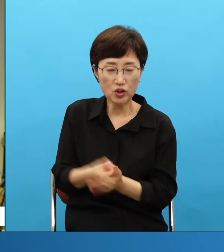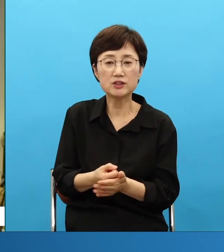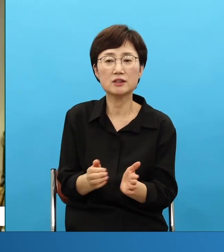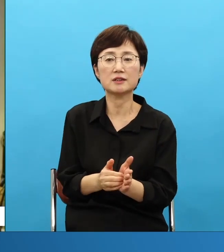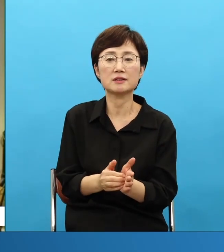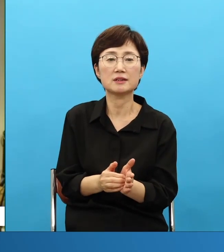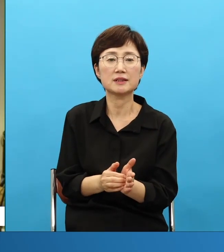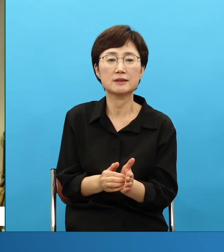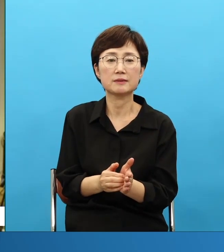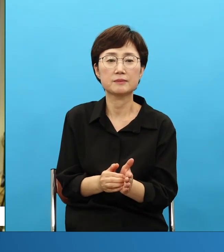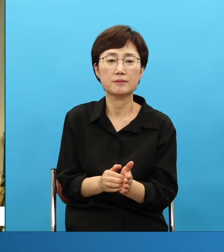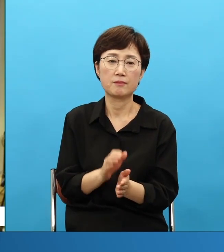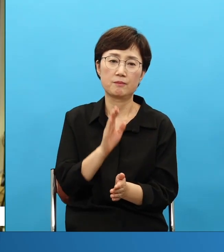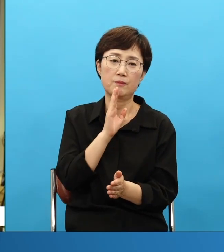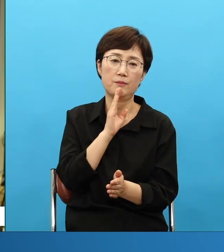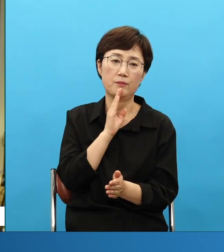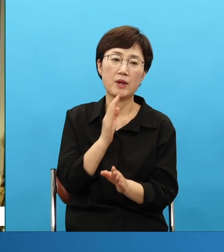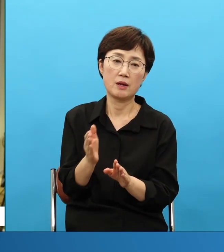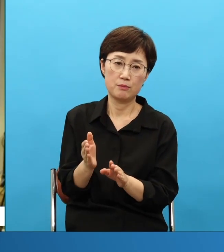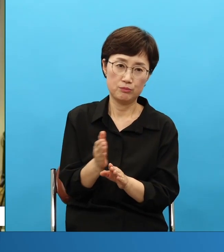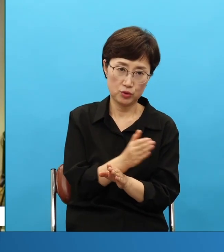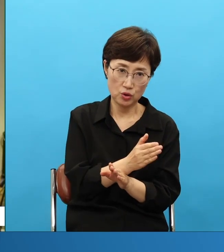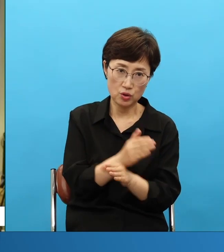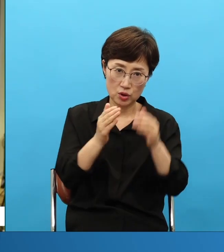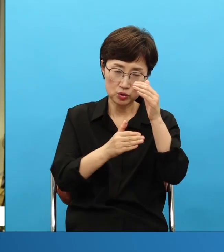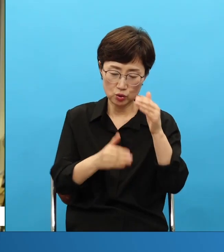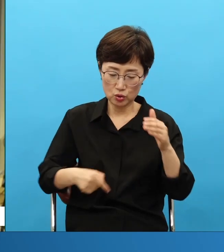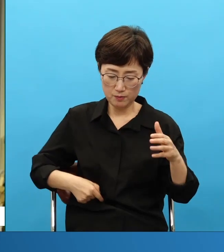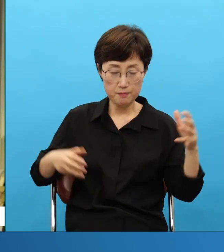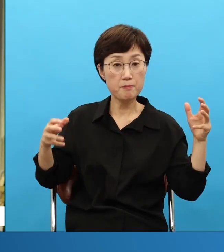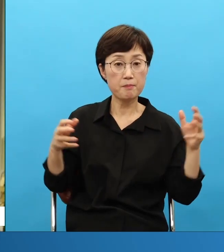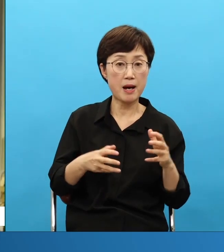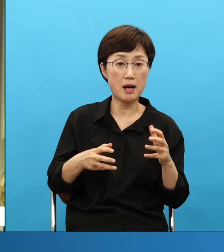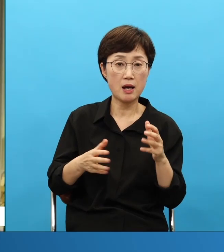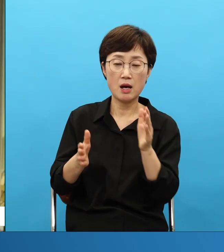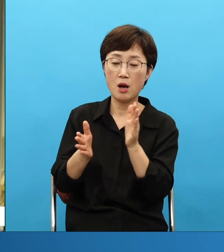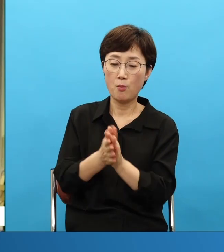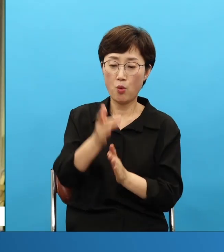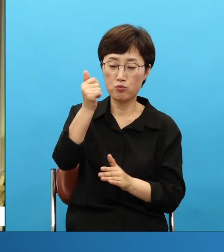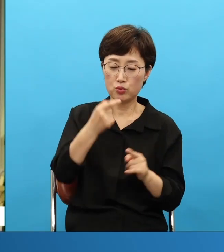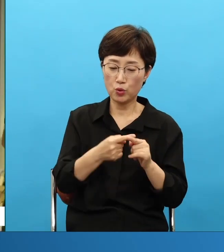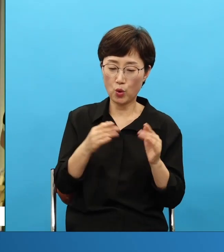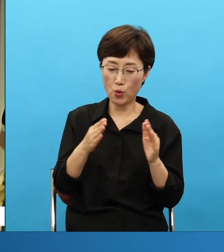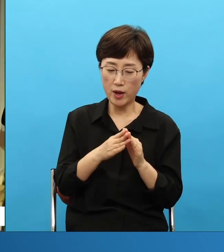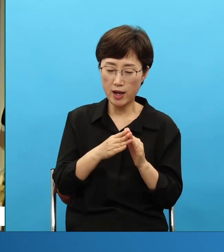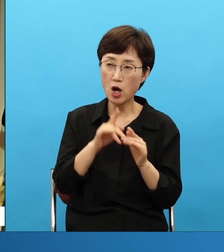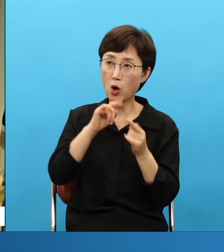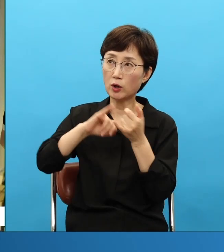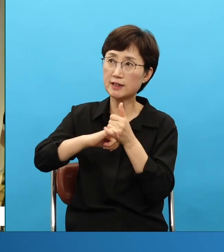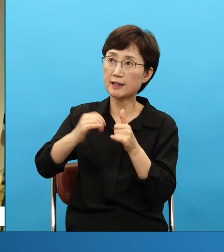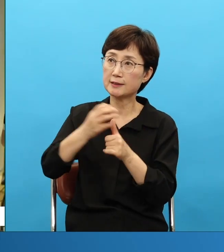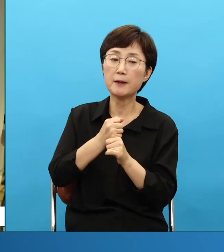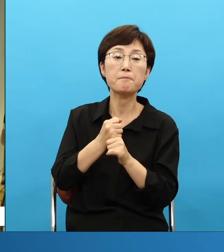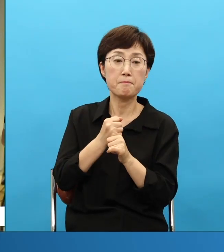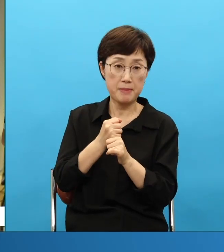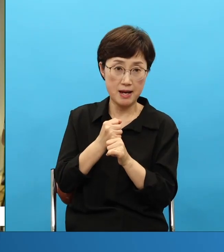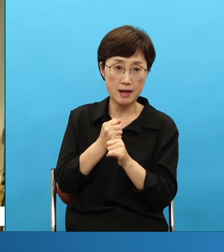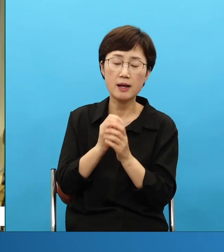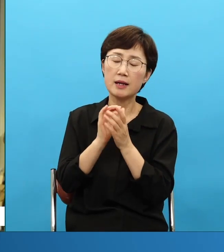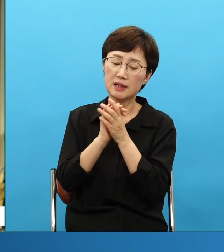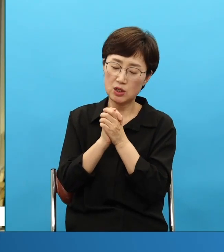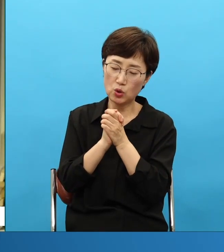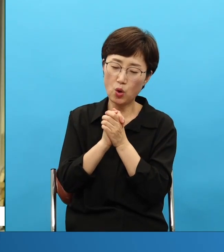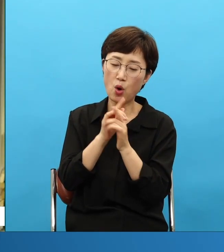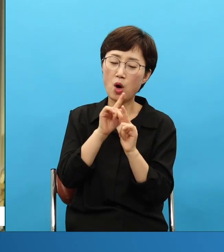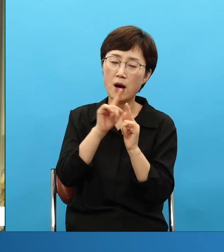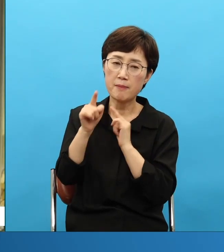되었어요. 정말 그때부터 우리 모든 성도가 그 본부교회라는 언약을 붙잡고 기도하고